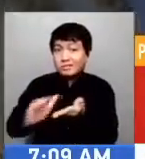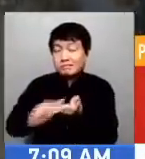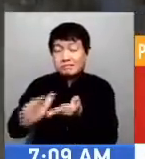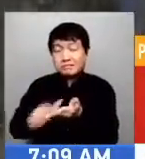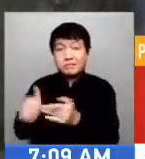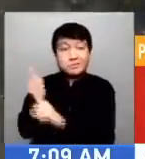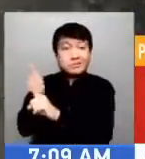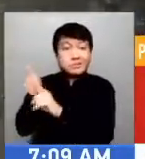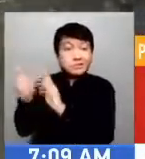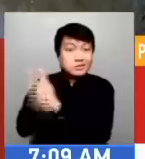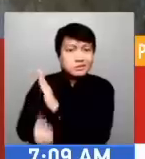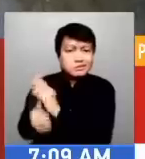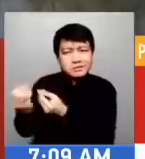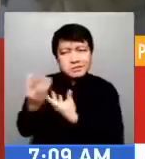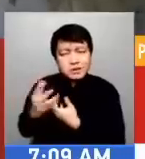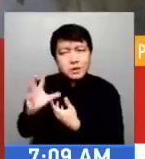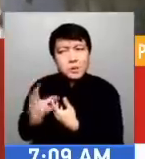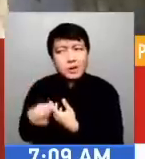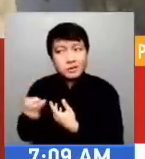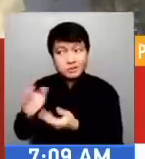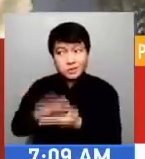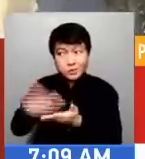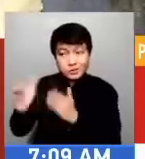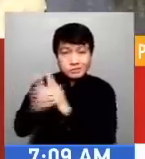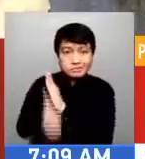sa amin kahit sila yung expert. Kasi